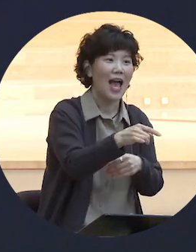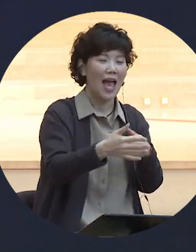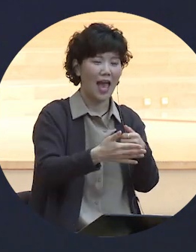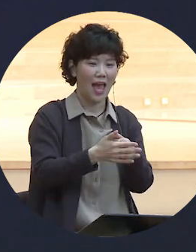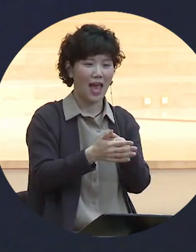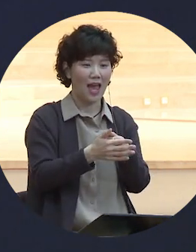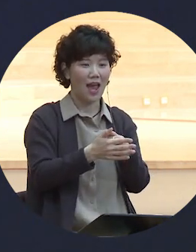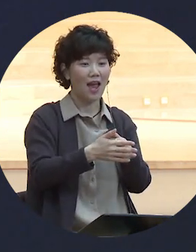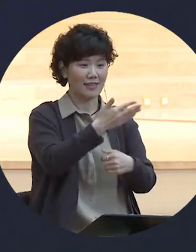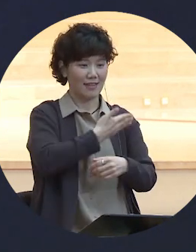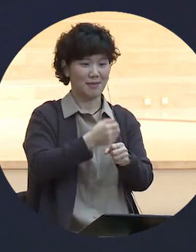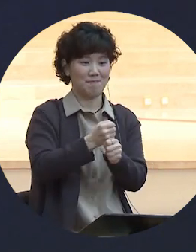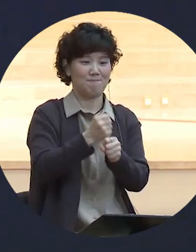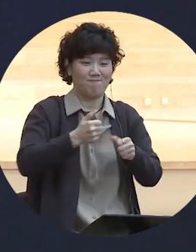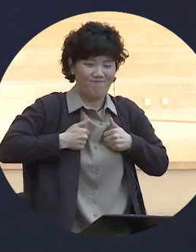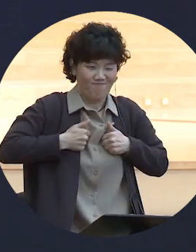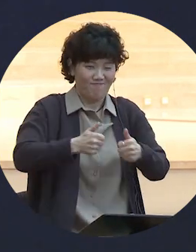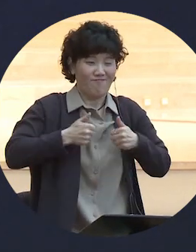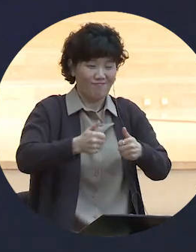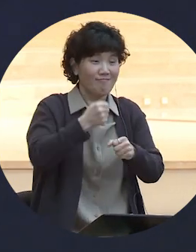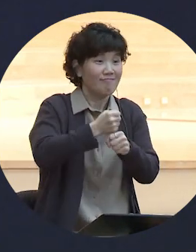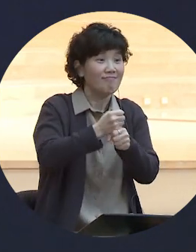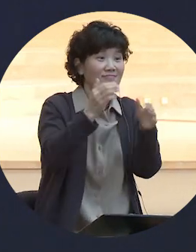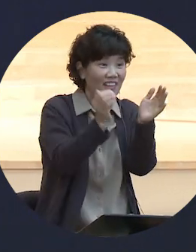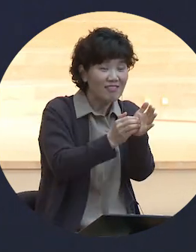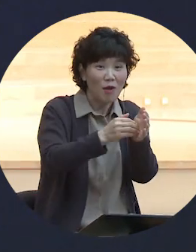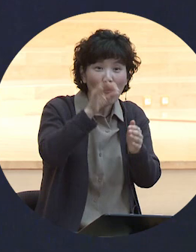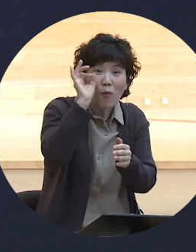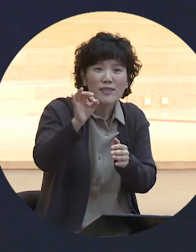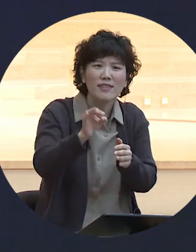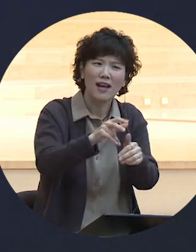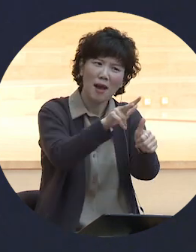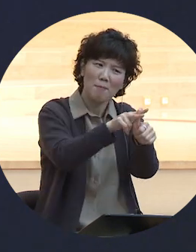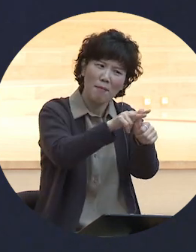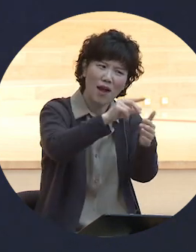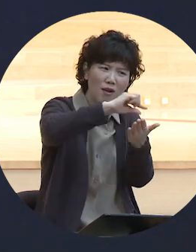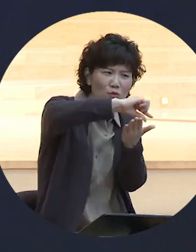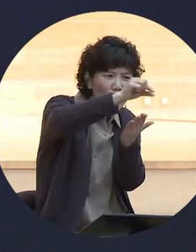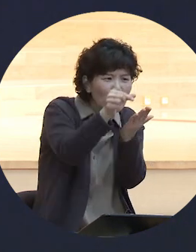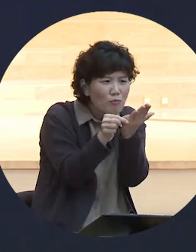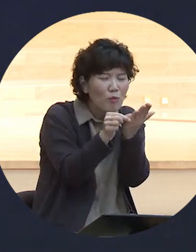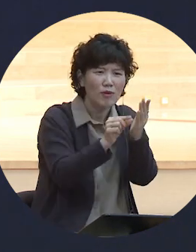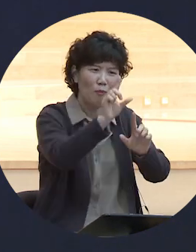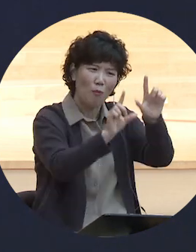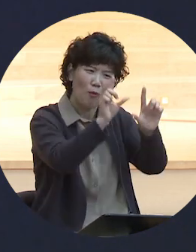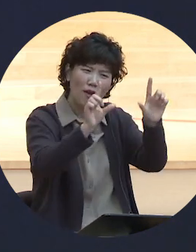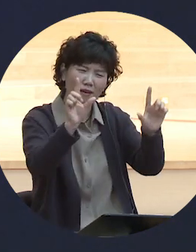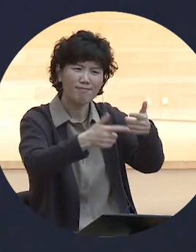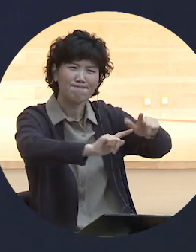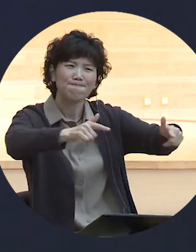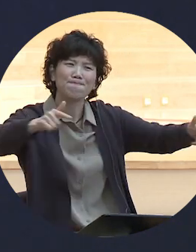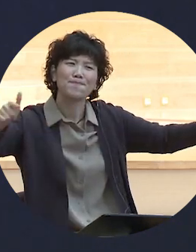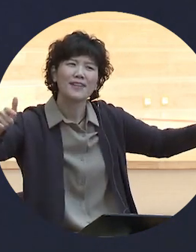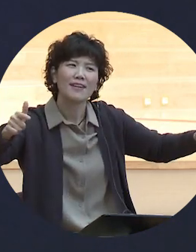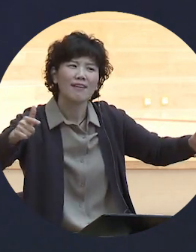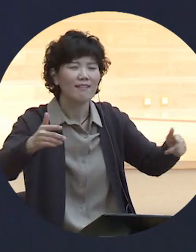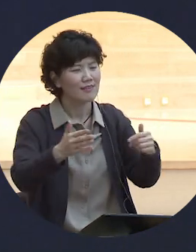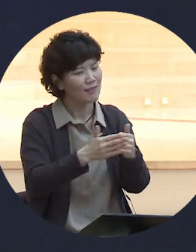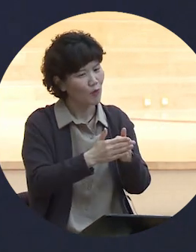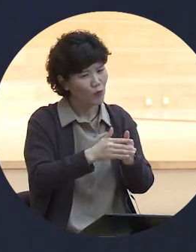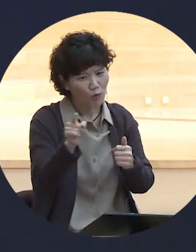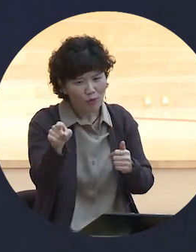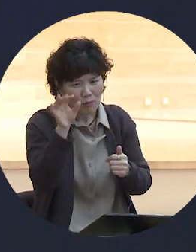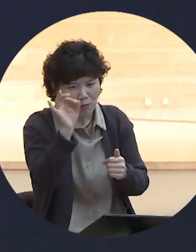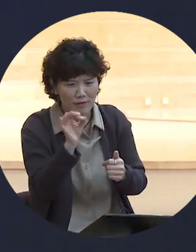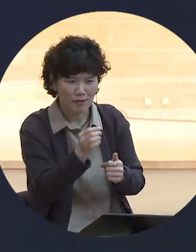만들기는 했습니다. 했는데 그러나 대부분의 말굽이 조금씩 다 다른 거예요. 그리고 어떤 경우에는 상당히 많이